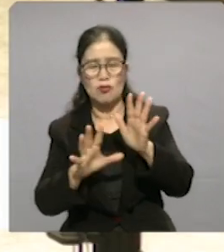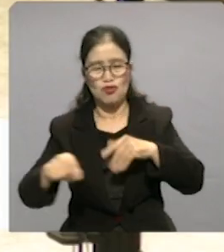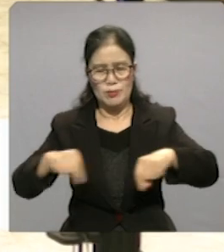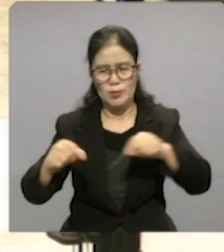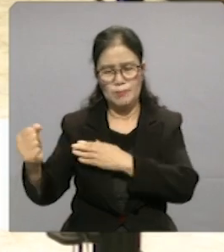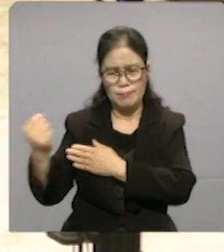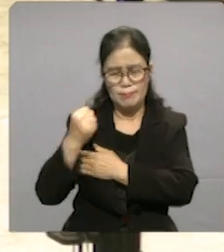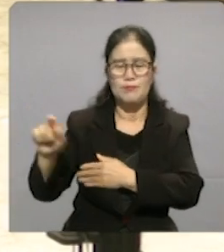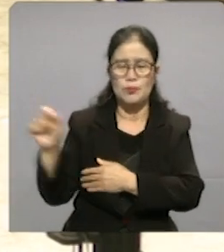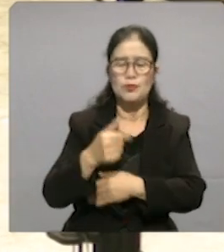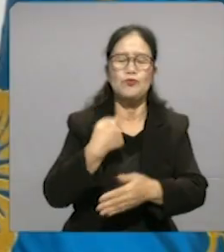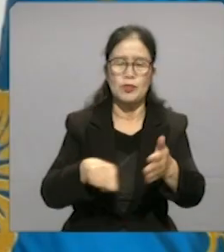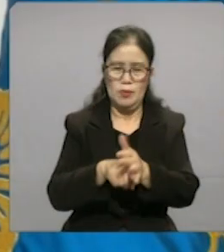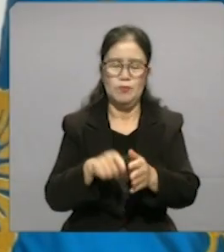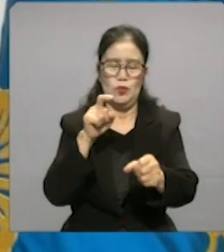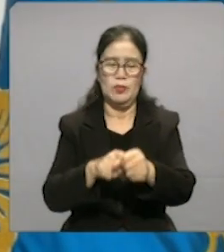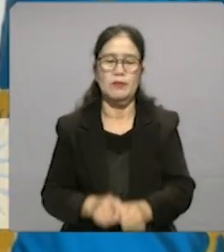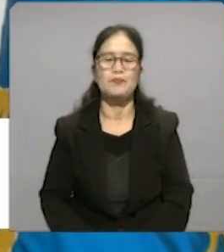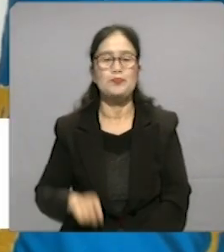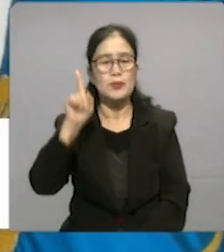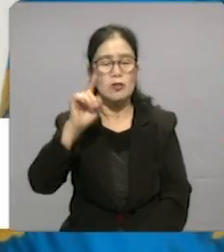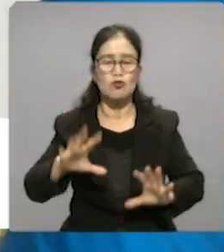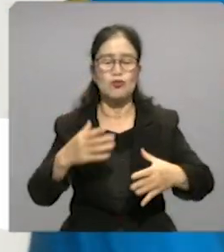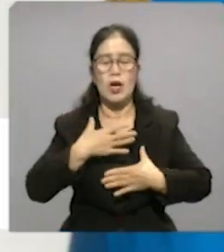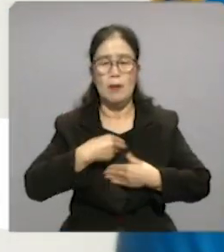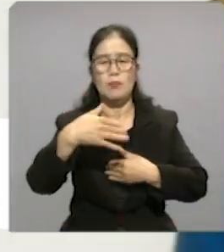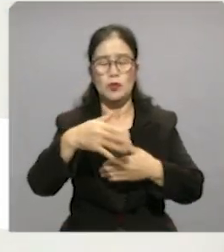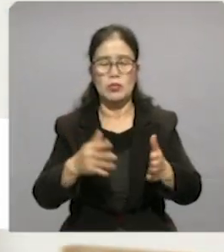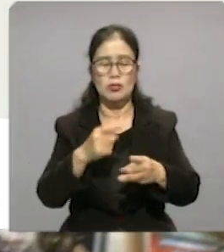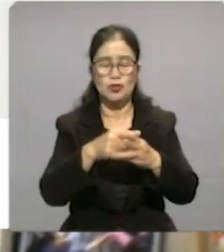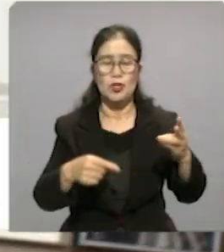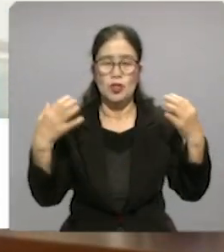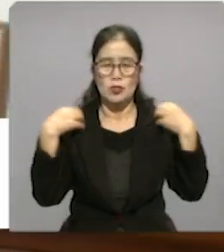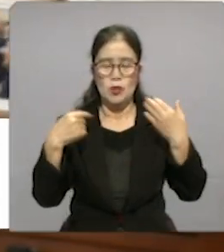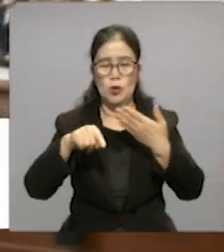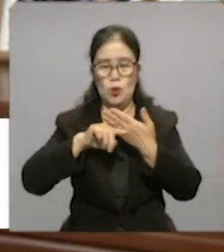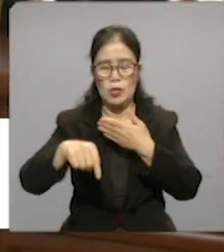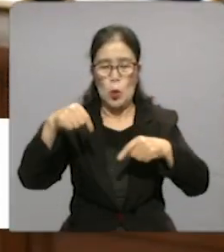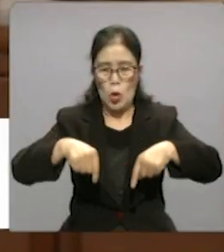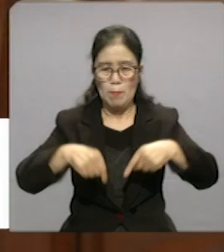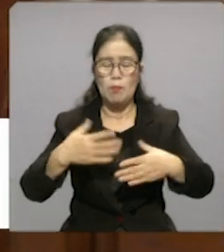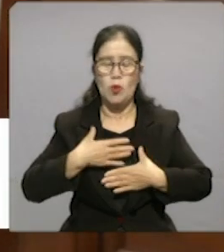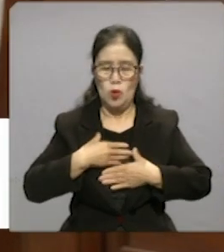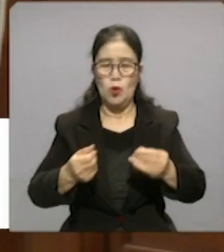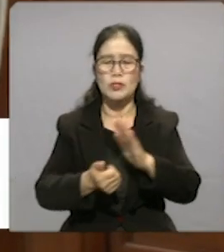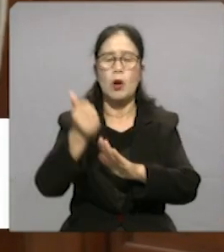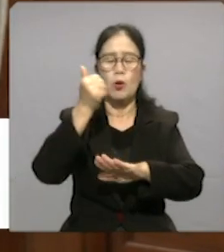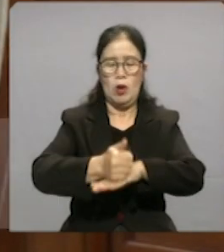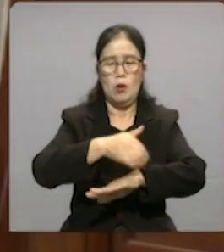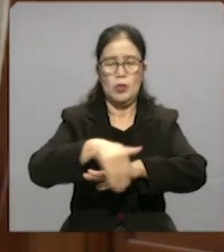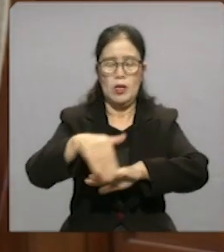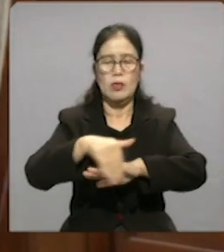걸로 풀이됩니다. 내일도 국가안보실이 윤석열 정부의 외교 안보 분야 성과와 계획을